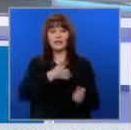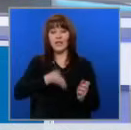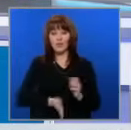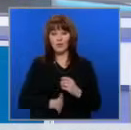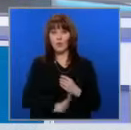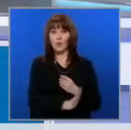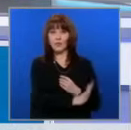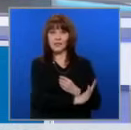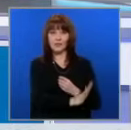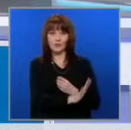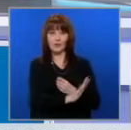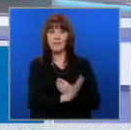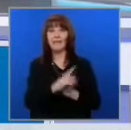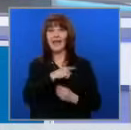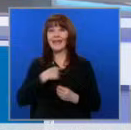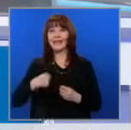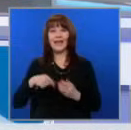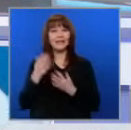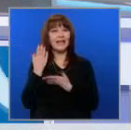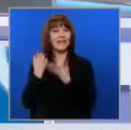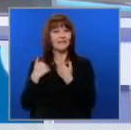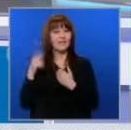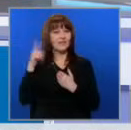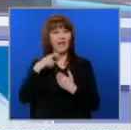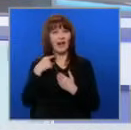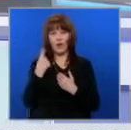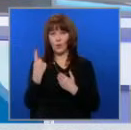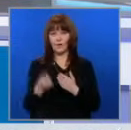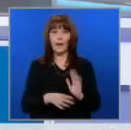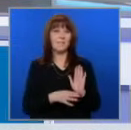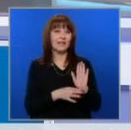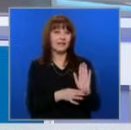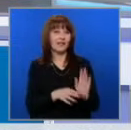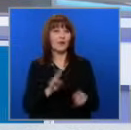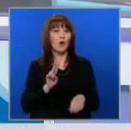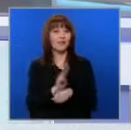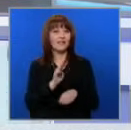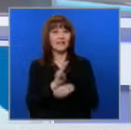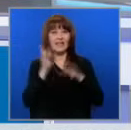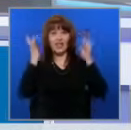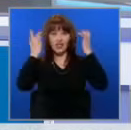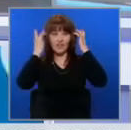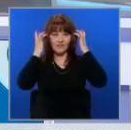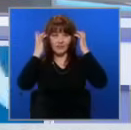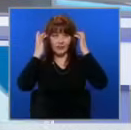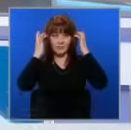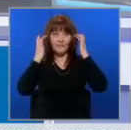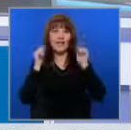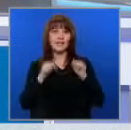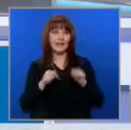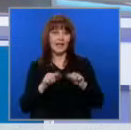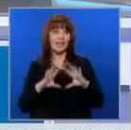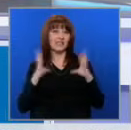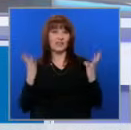общности. Според китайската традиция, всяка година е представена от едно от 12-те животни от китайския зодиак.